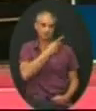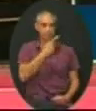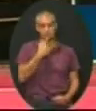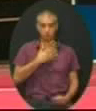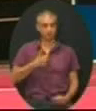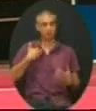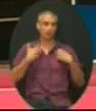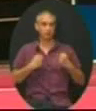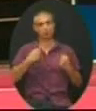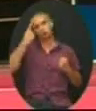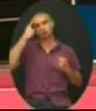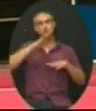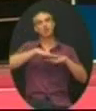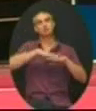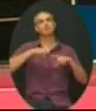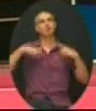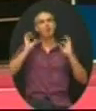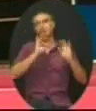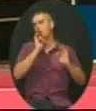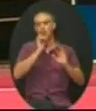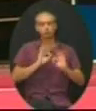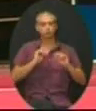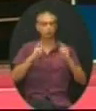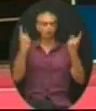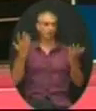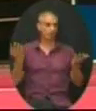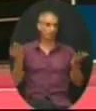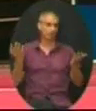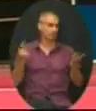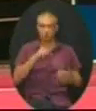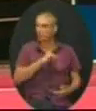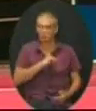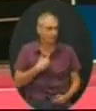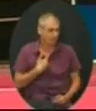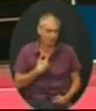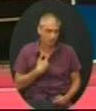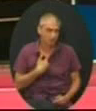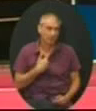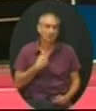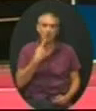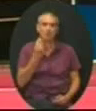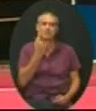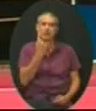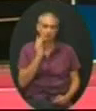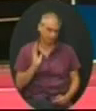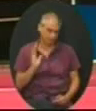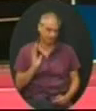שר ביטחון? חושבים שהם, זה התפקיד של חייהם, הם לא רוצים שום דבר אחר. אבל בוא, הוא לא מעניין אותי אז, אבל אני יכול להגיד לך דבר כזה.